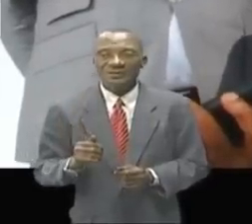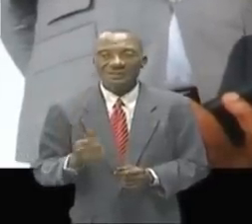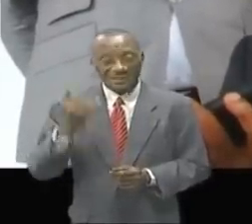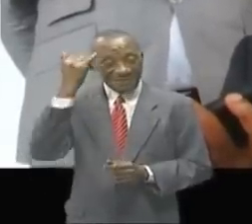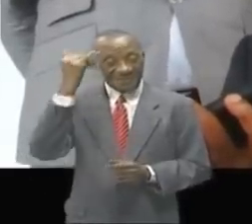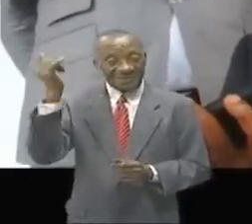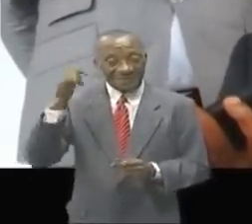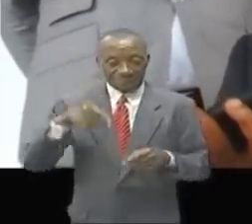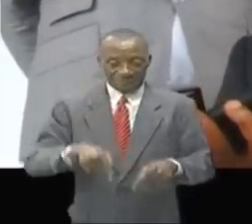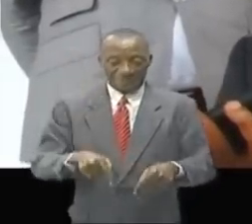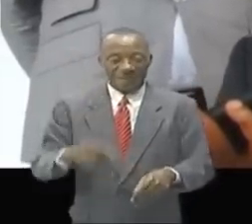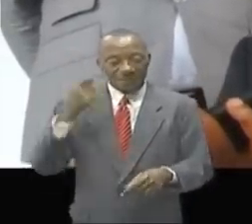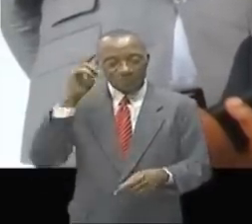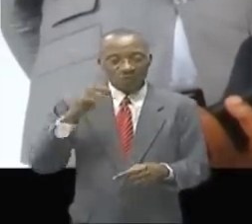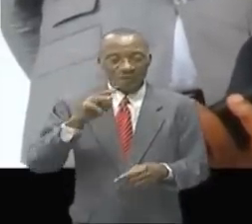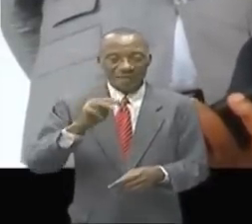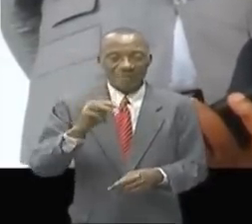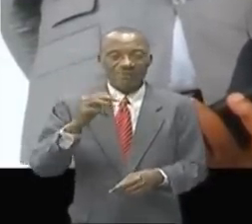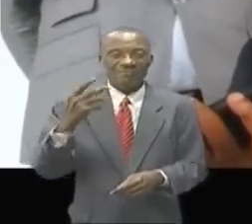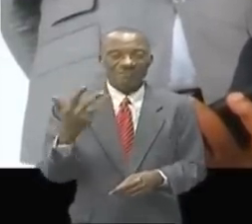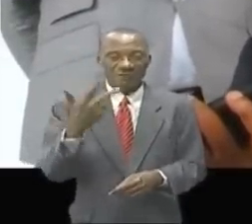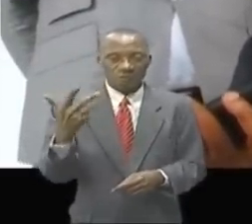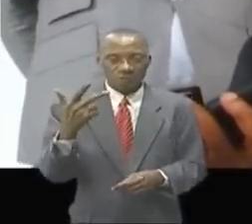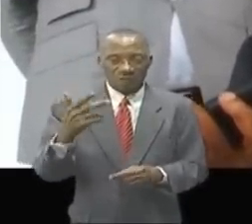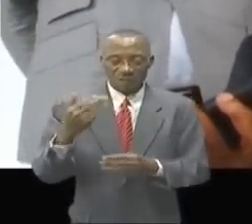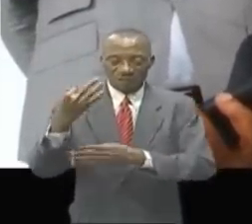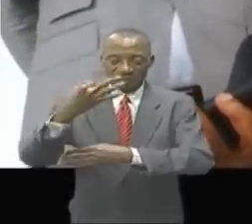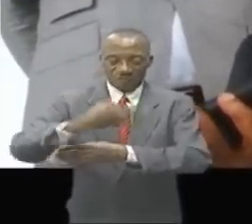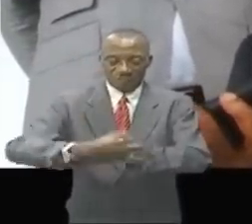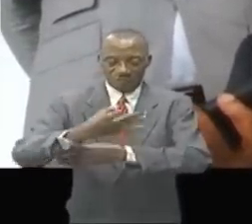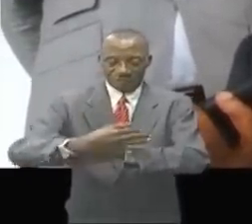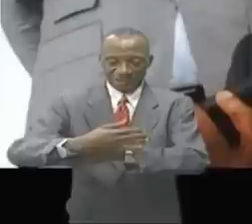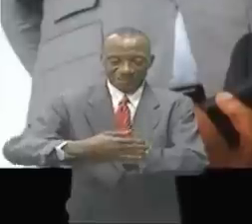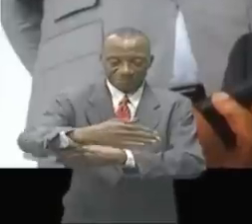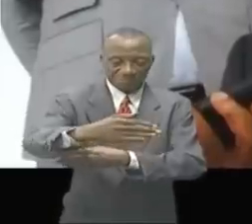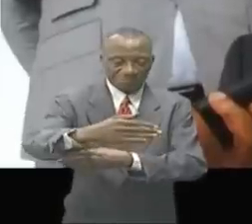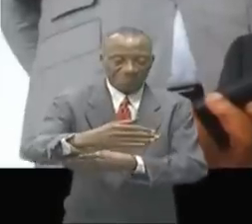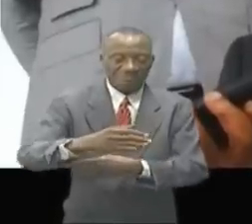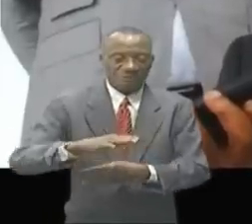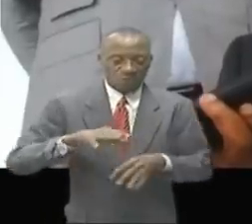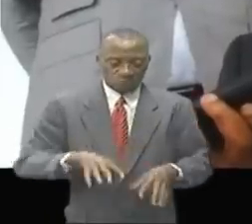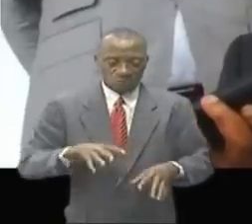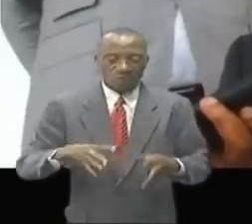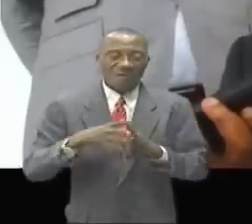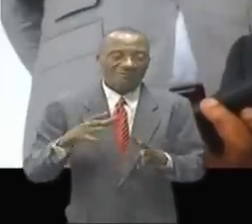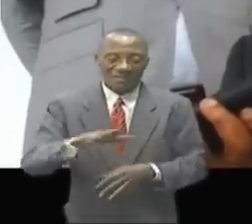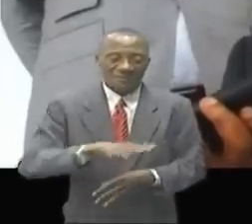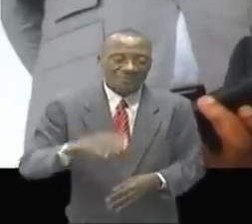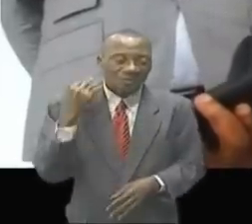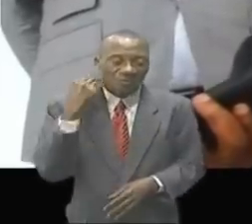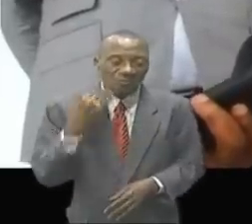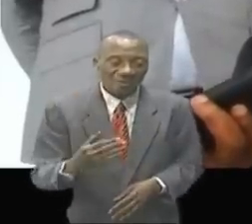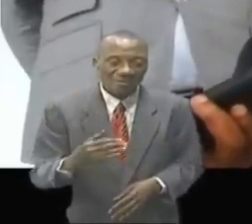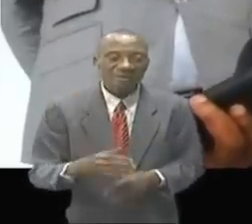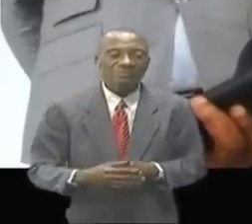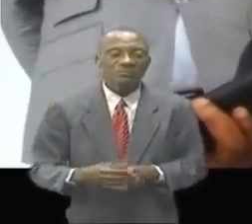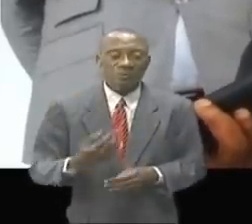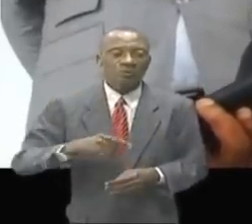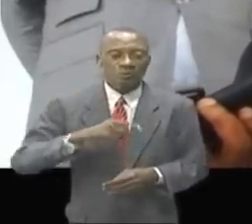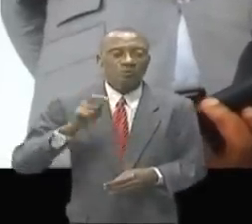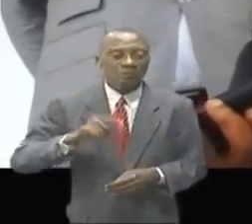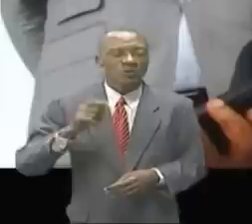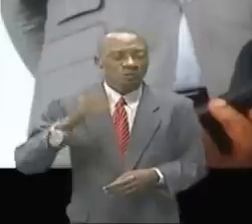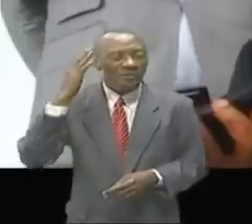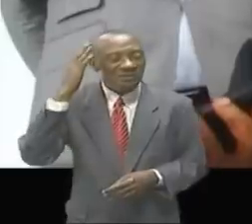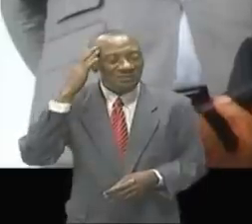du M23, qui est à la frontière entre notre pays et l'Ouganda, fait que nous avons besoin de savoir effectivement